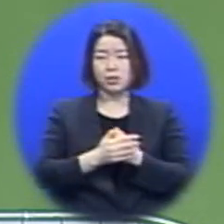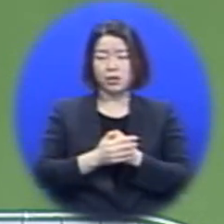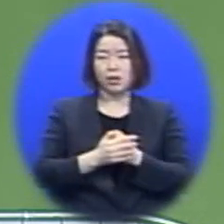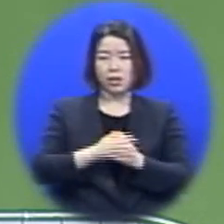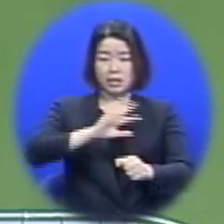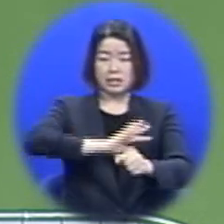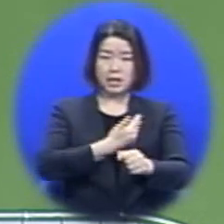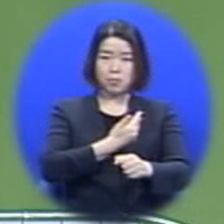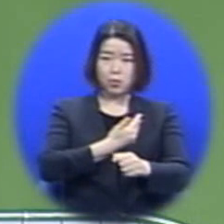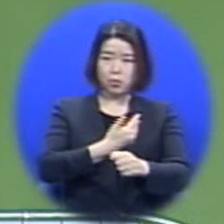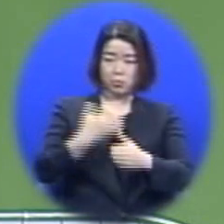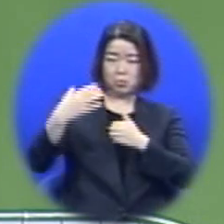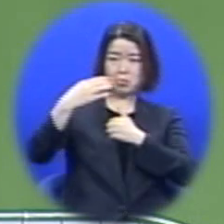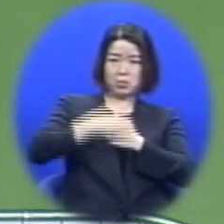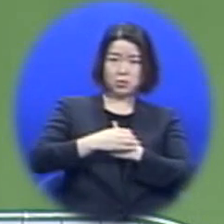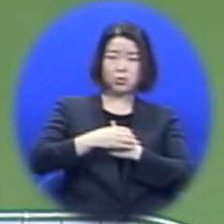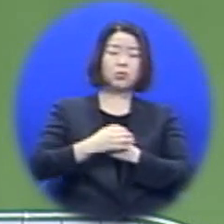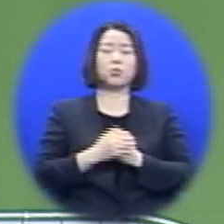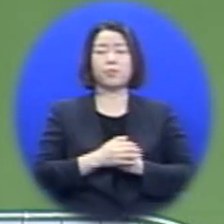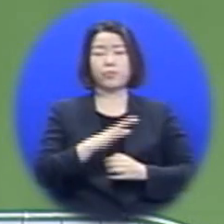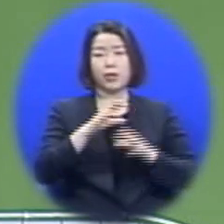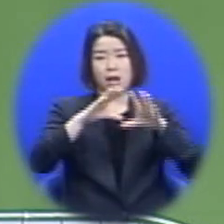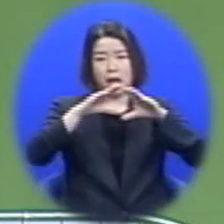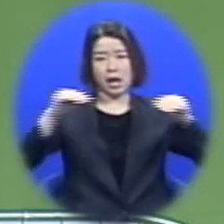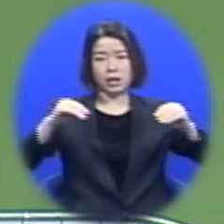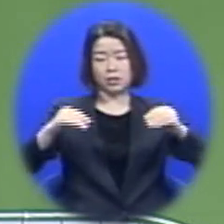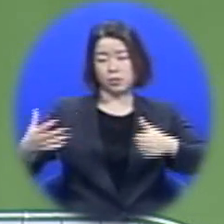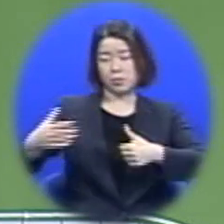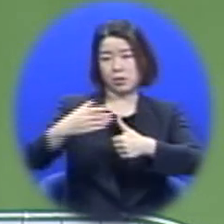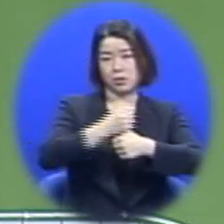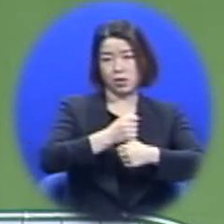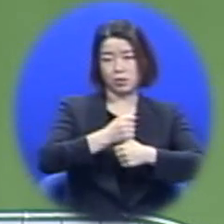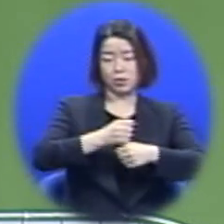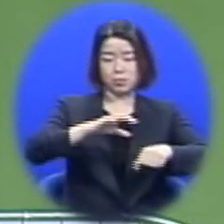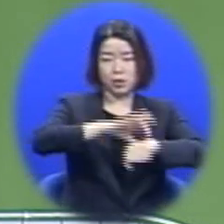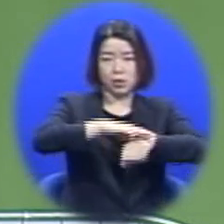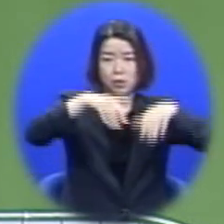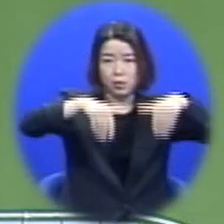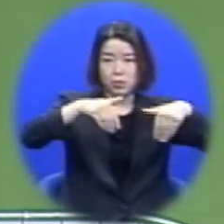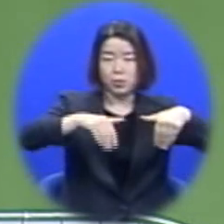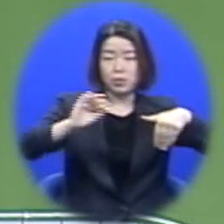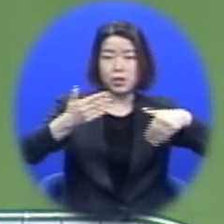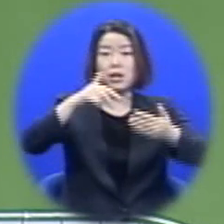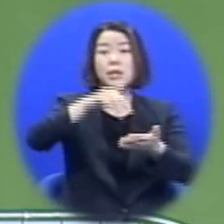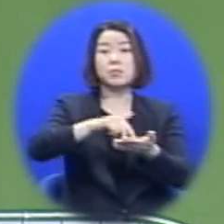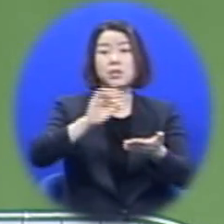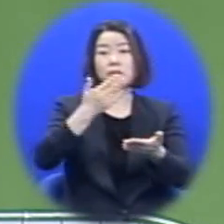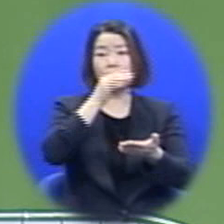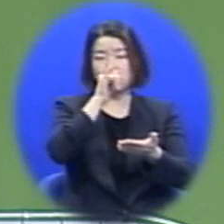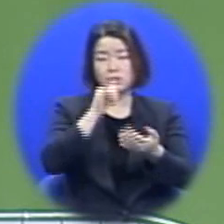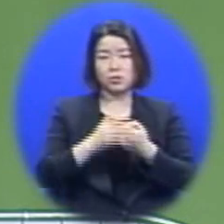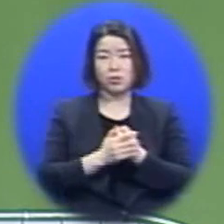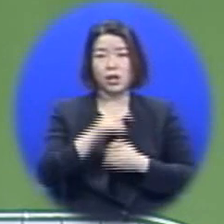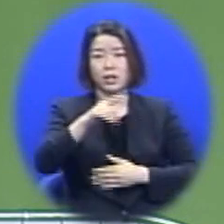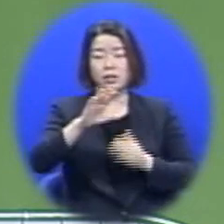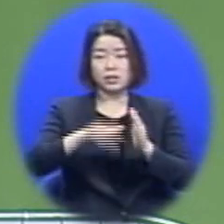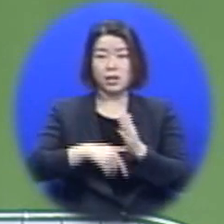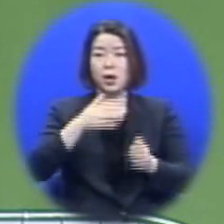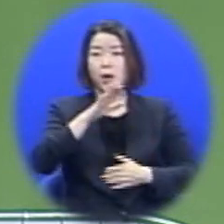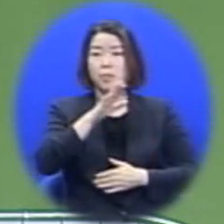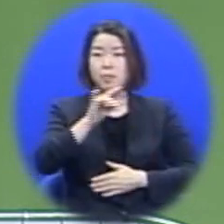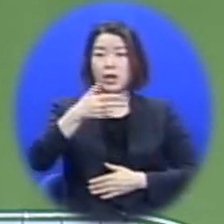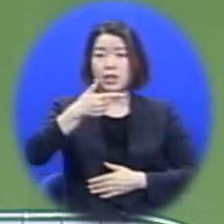누명을 쓰고 이제 애굽에 사로잡힌 포로가 종이 될 처지가 됐습니다. 그때